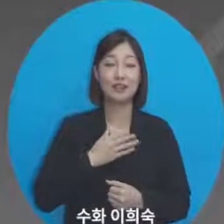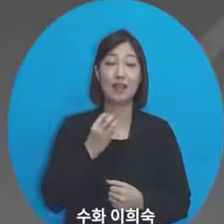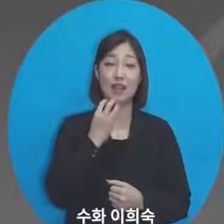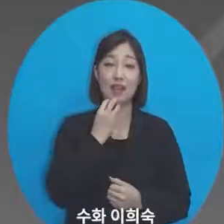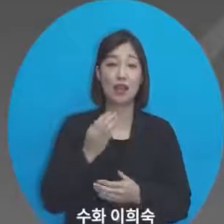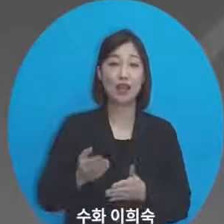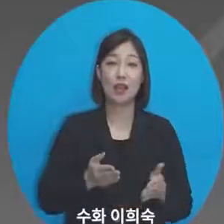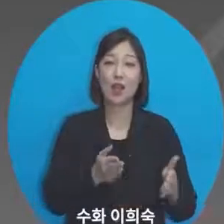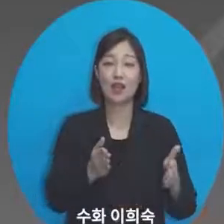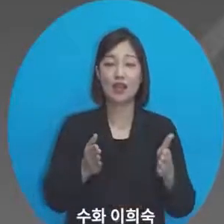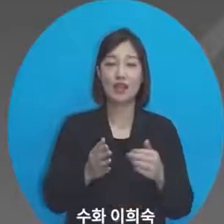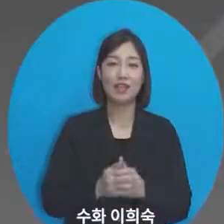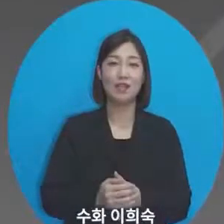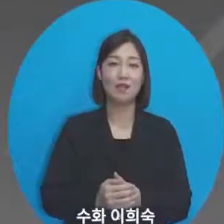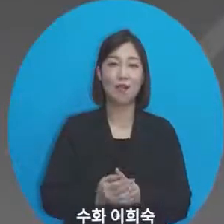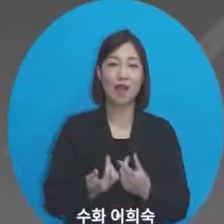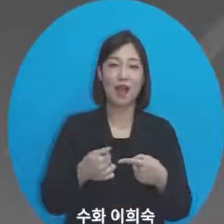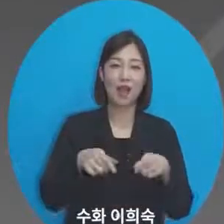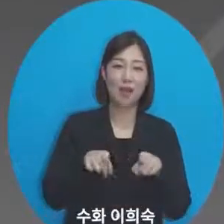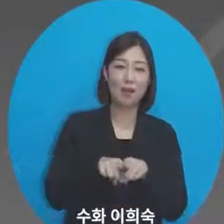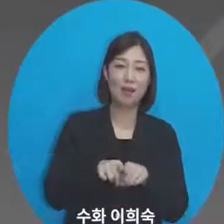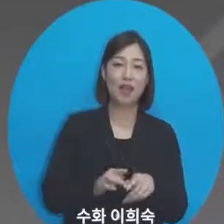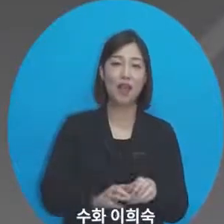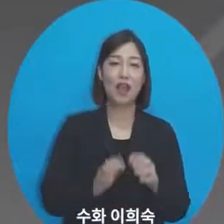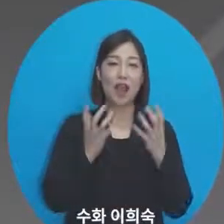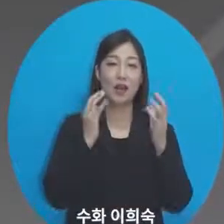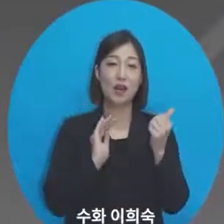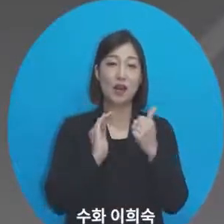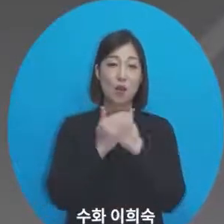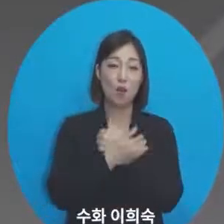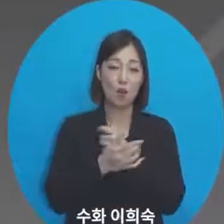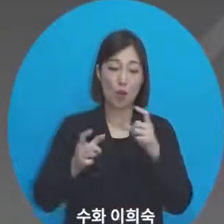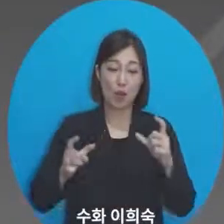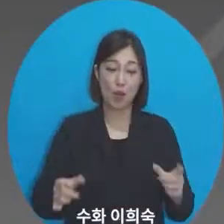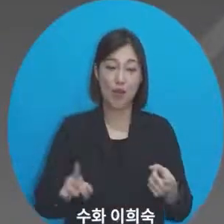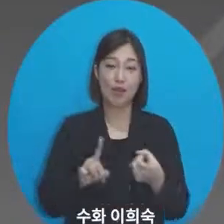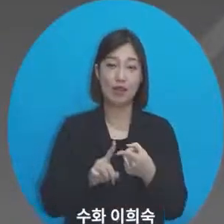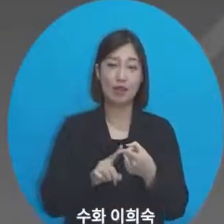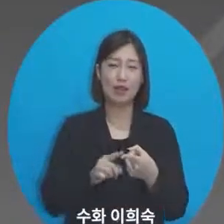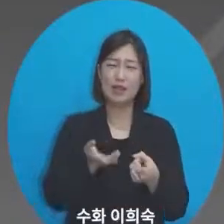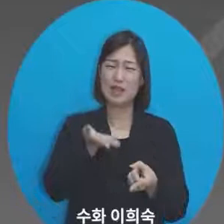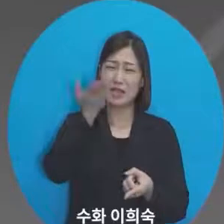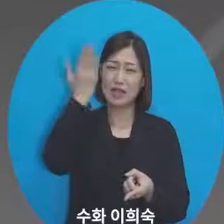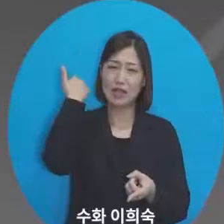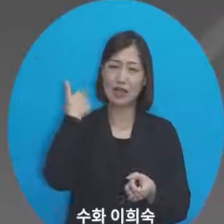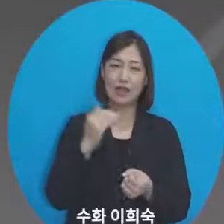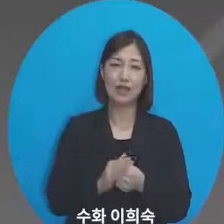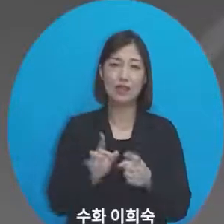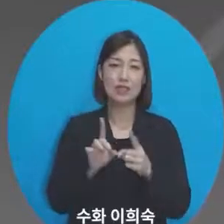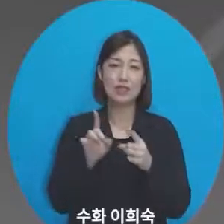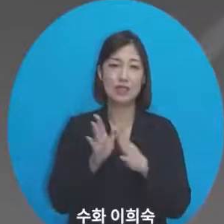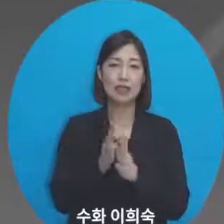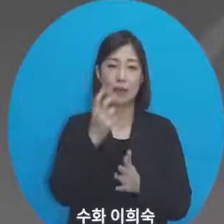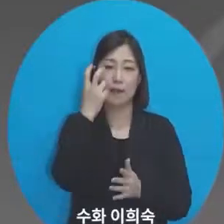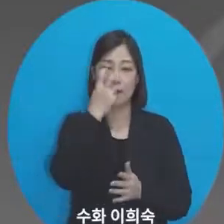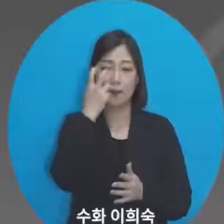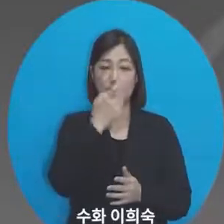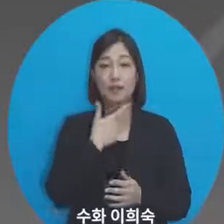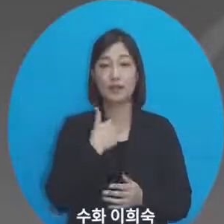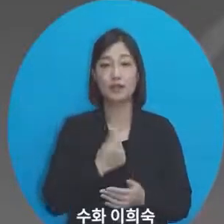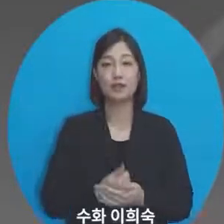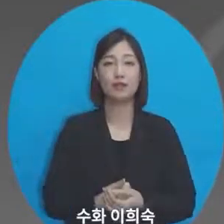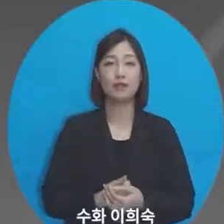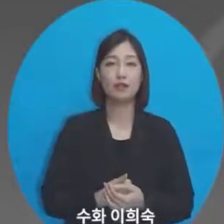함께 그 보호구역에 대한 특정 감사를 2017년에 한 적이 있습니다. 그때 이제 한 80개소